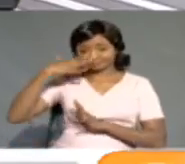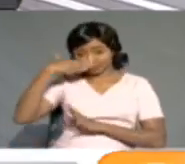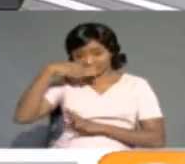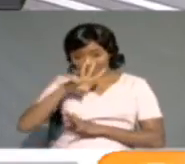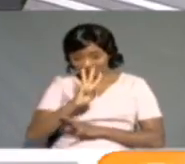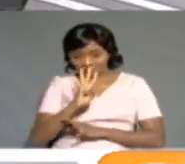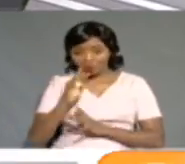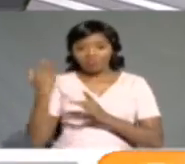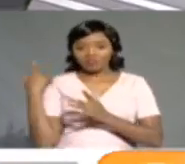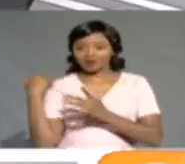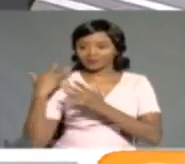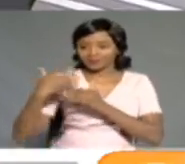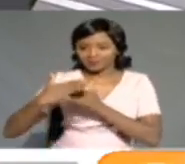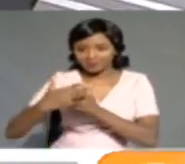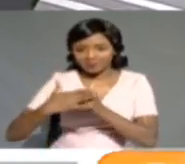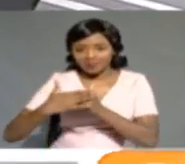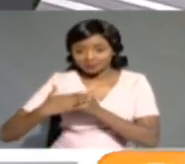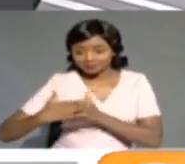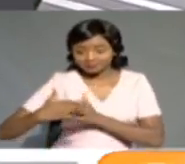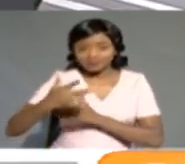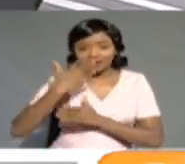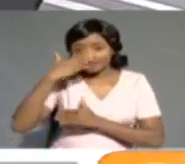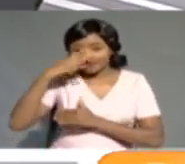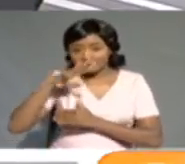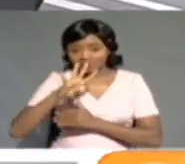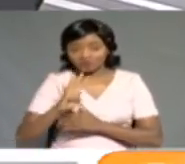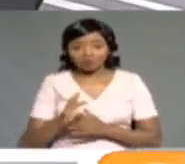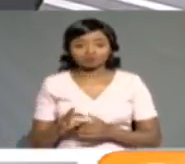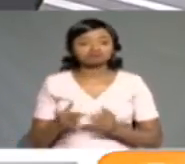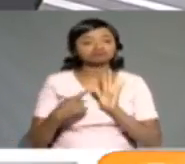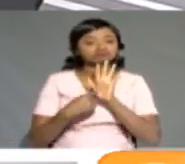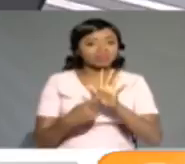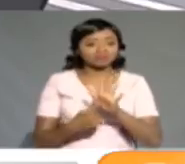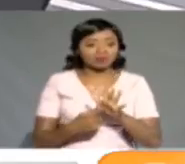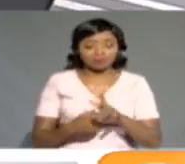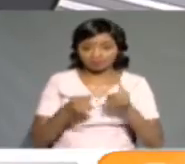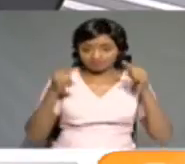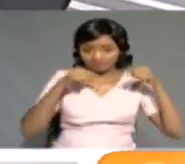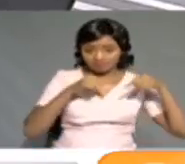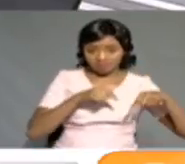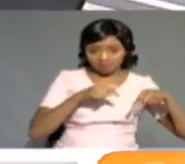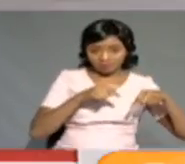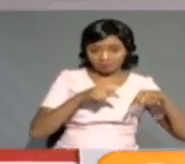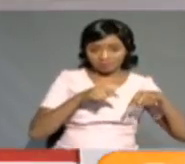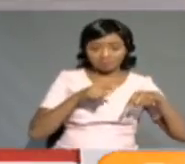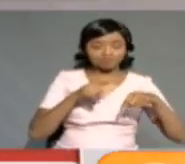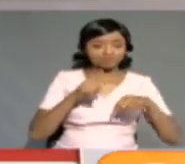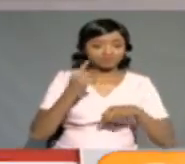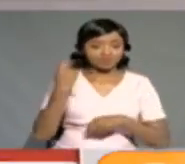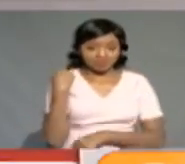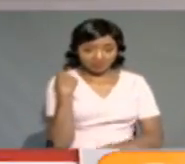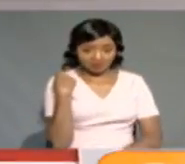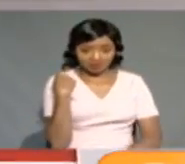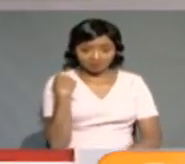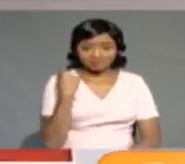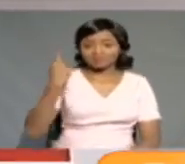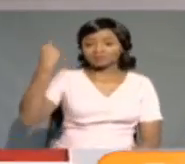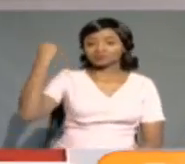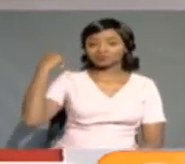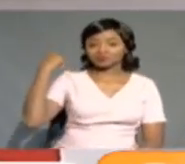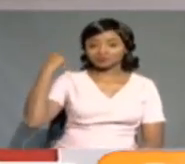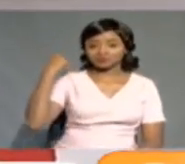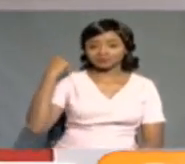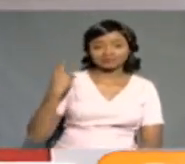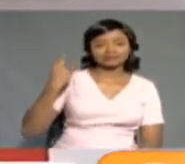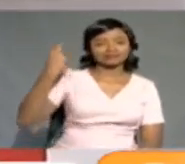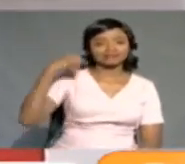7. Lakini tunaweza kusema 5 kwa leo. Kwa mfano, leo, jana, juzi,